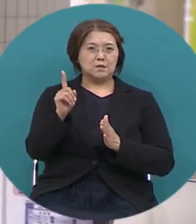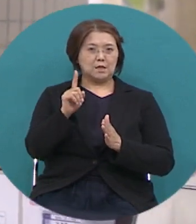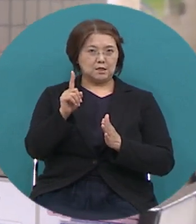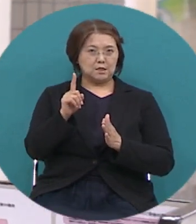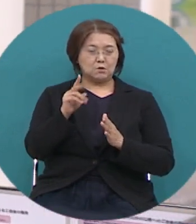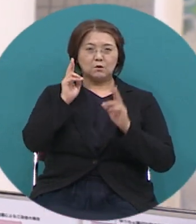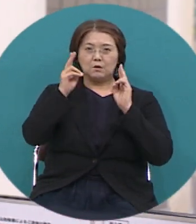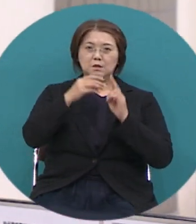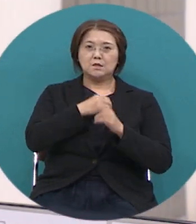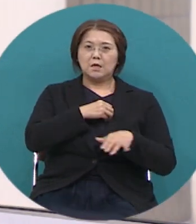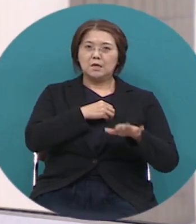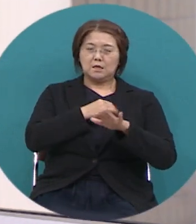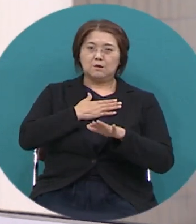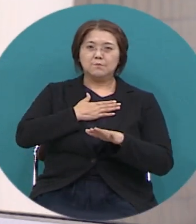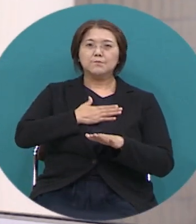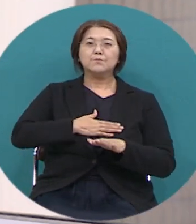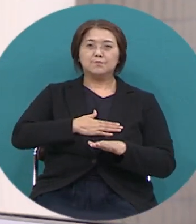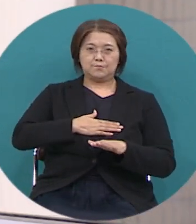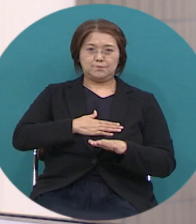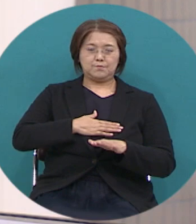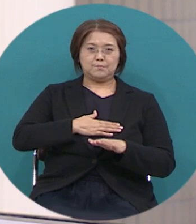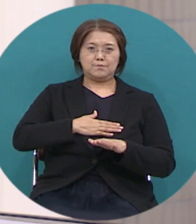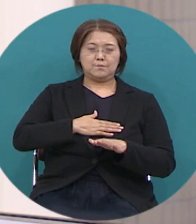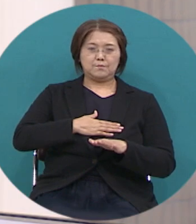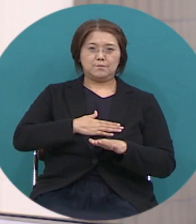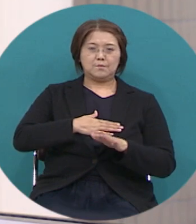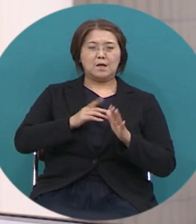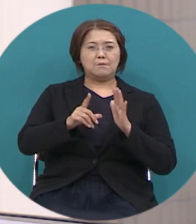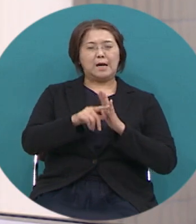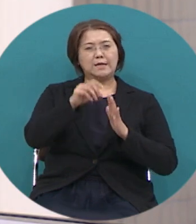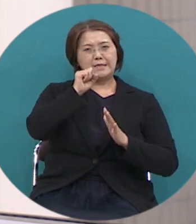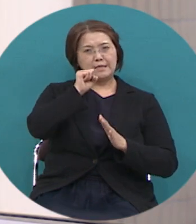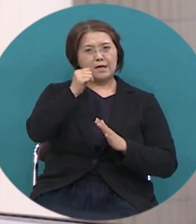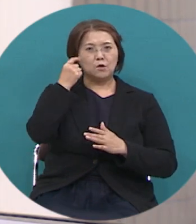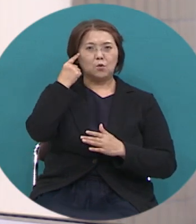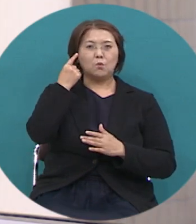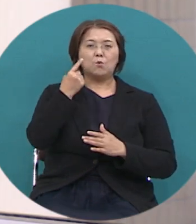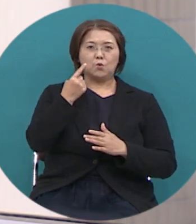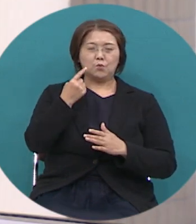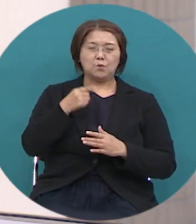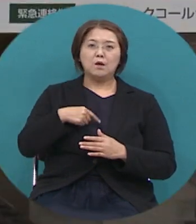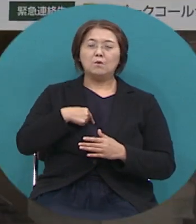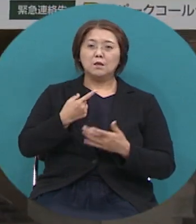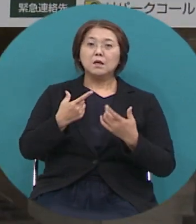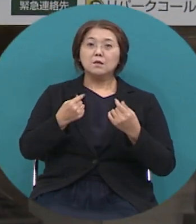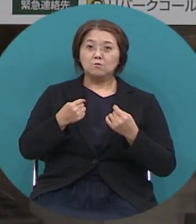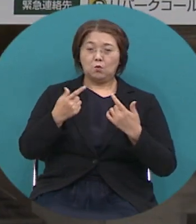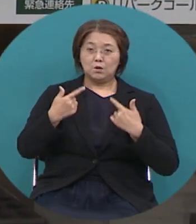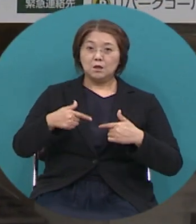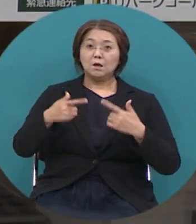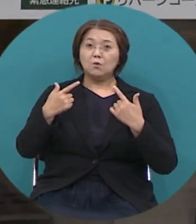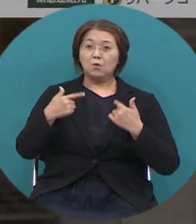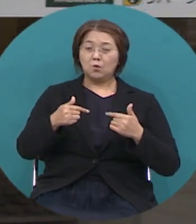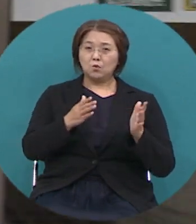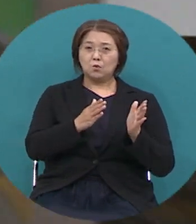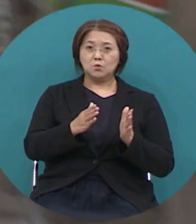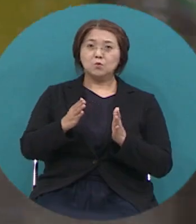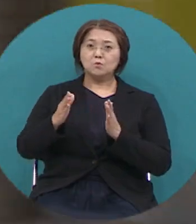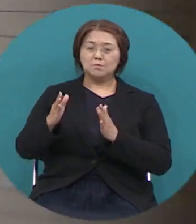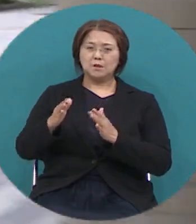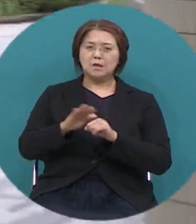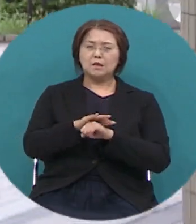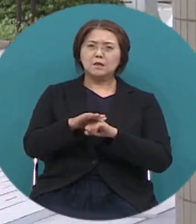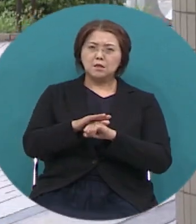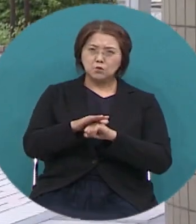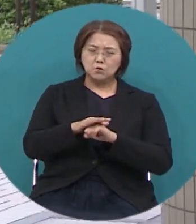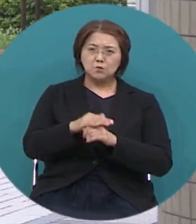ということを社員が認識してくれたらいいなというふうに思いますし、私自身も日頃の備えが重要だ